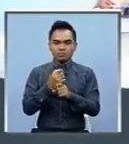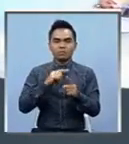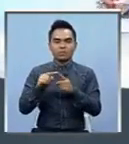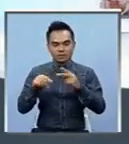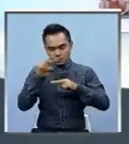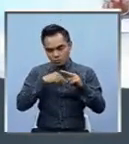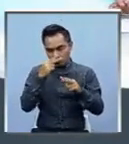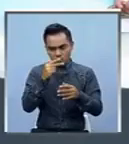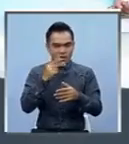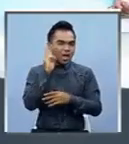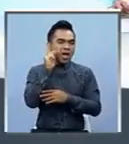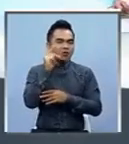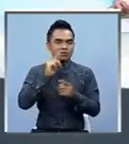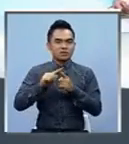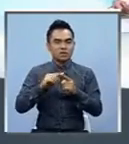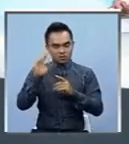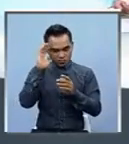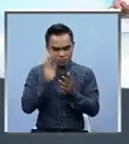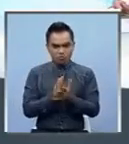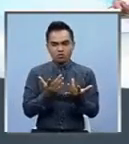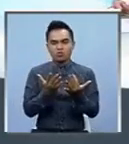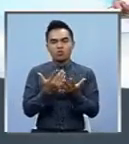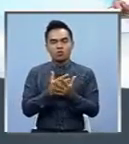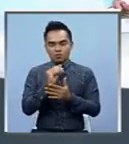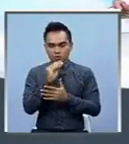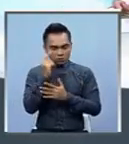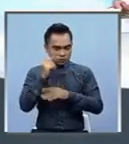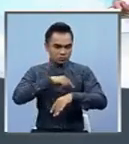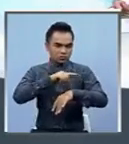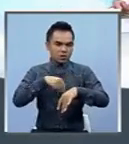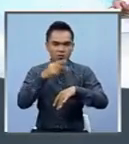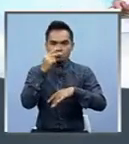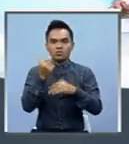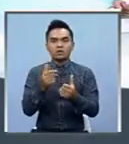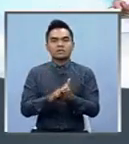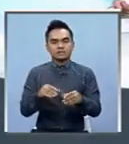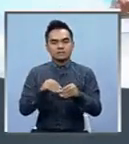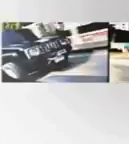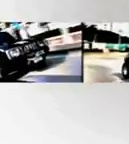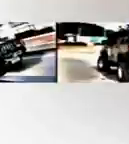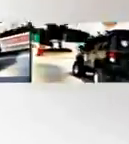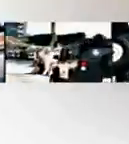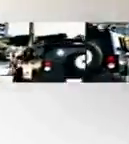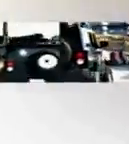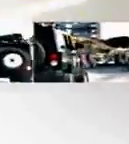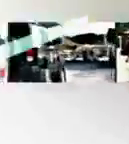รายงานข่าวนะคะตำรวจบอกว่าขอเวลาอีกสักระยะหนึ่งคาดว่าน่าจะได้ตัวคนร้ายในเร็ววันนี้ละค่ะ